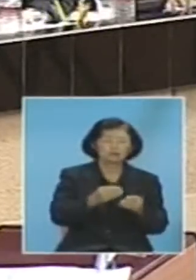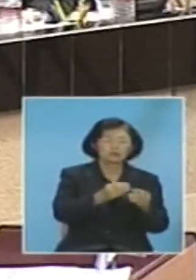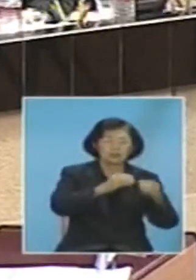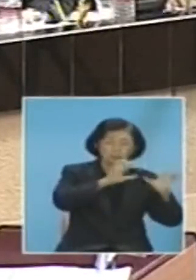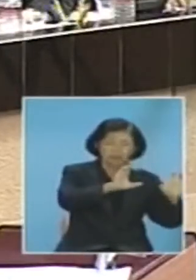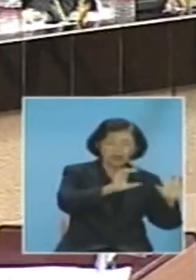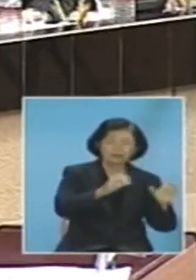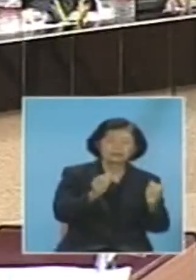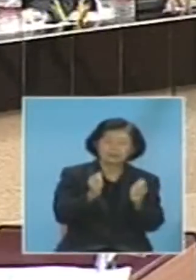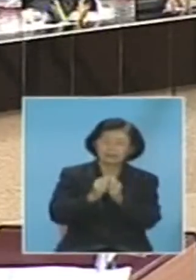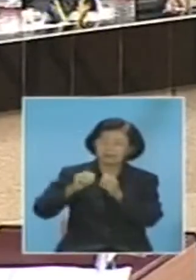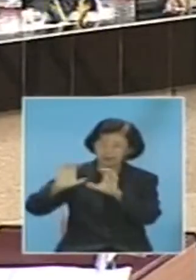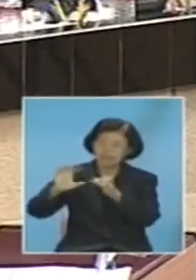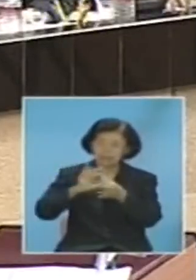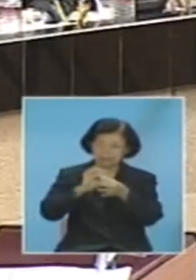ดีนี้ค่ะ